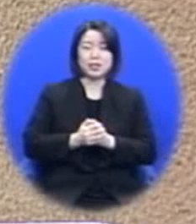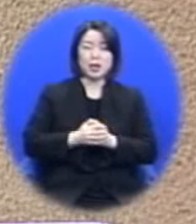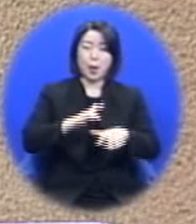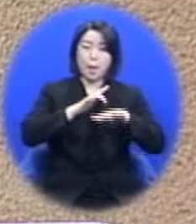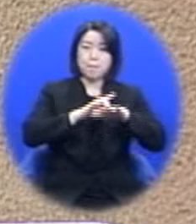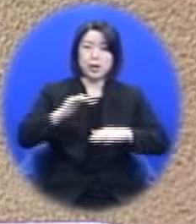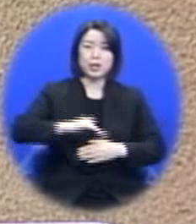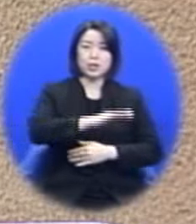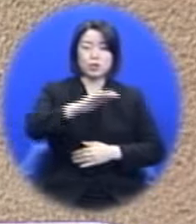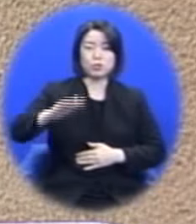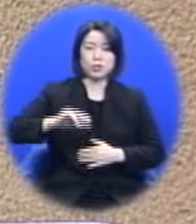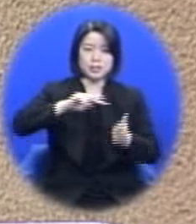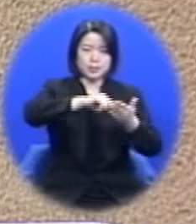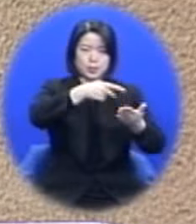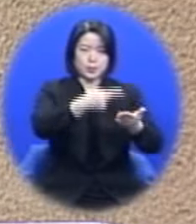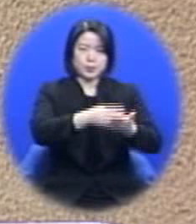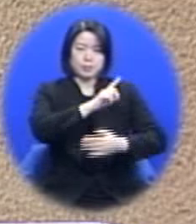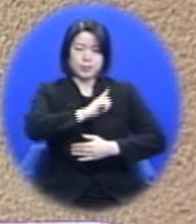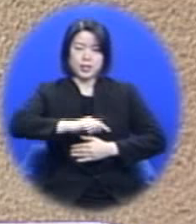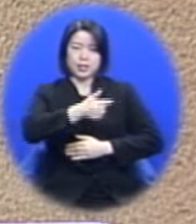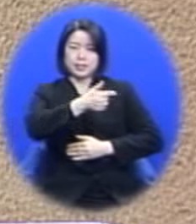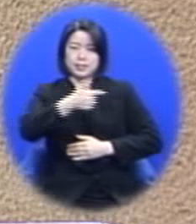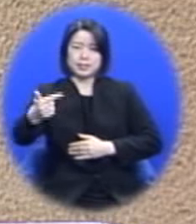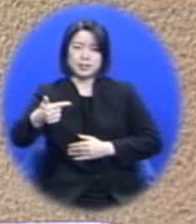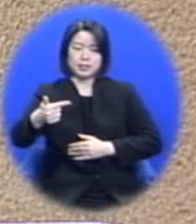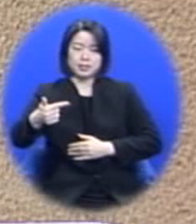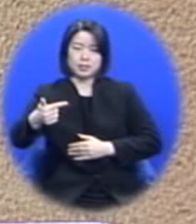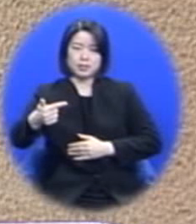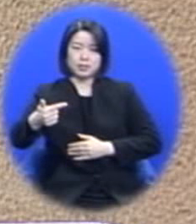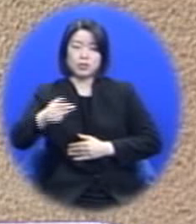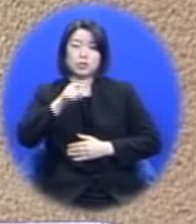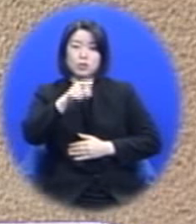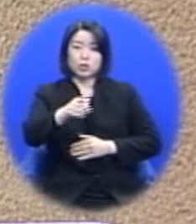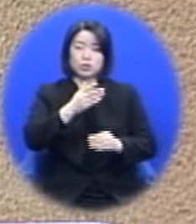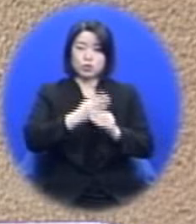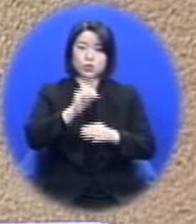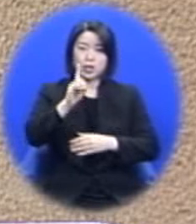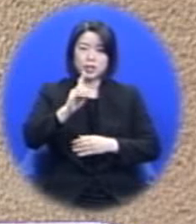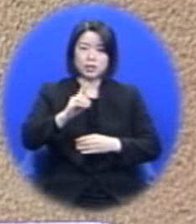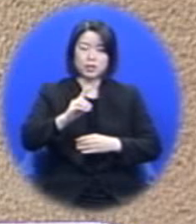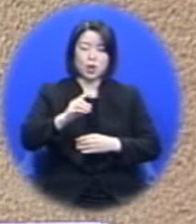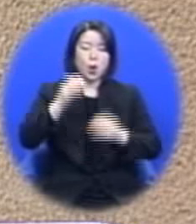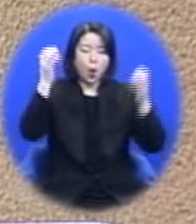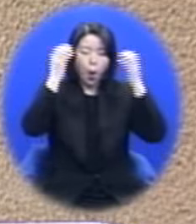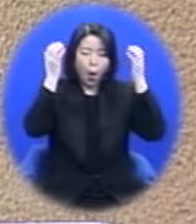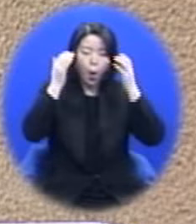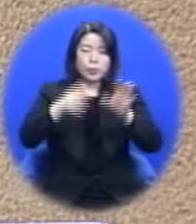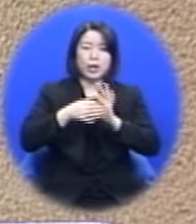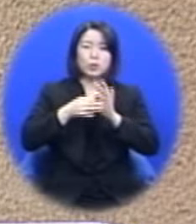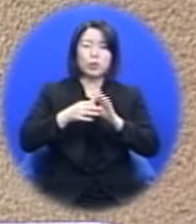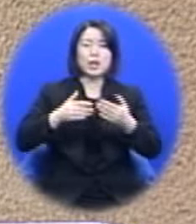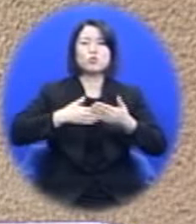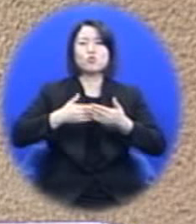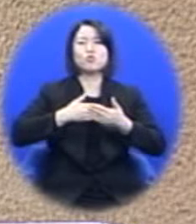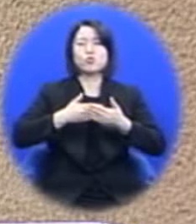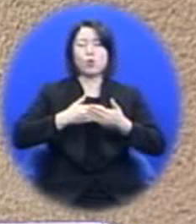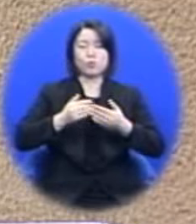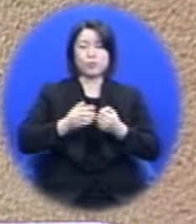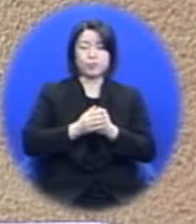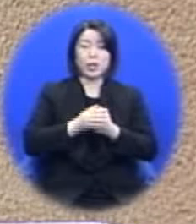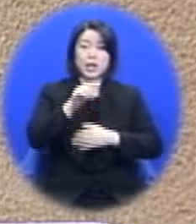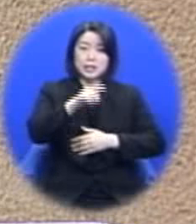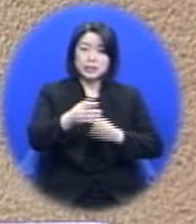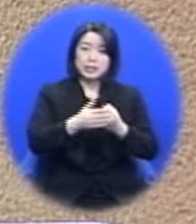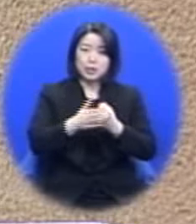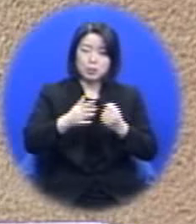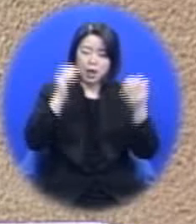우리를 넘어뜨리는 가장 큰 무기 중에 하나가 두려움, 고난을 통한 두려움입니다. 그것 때문에